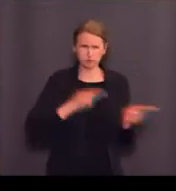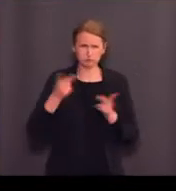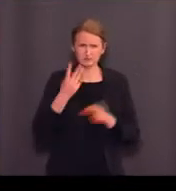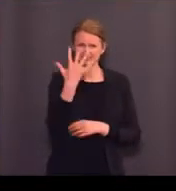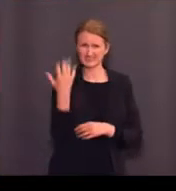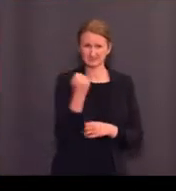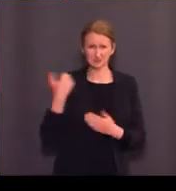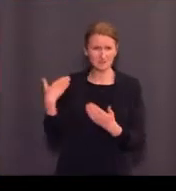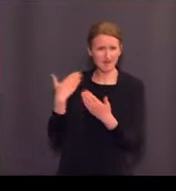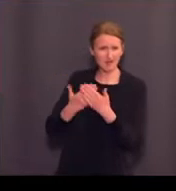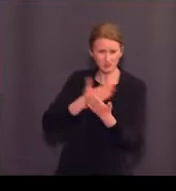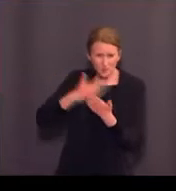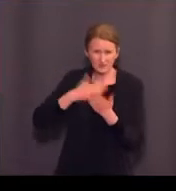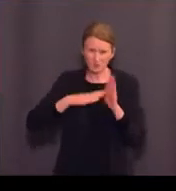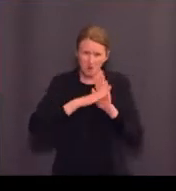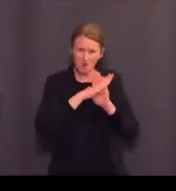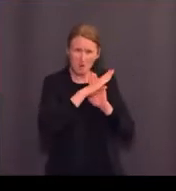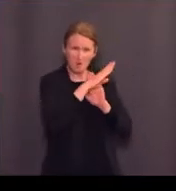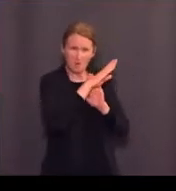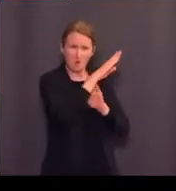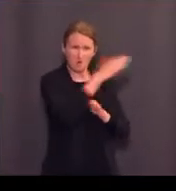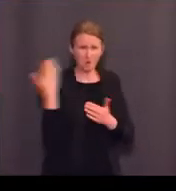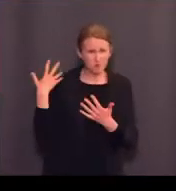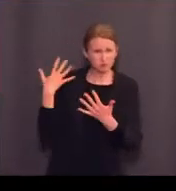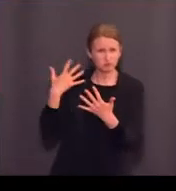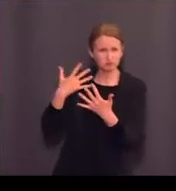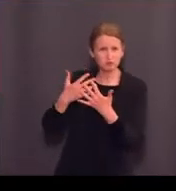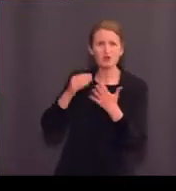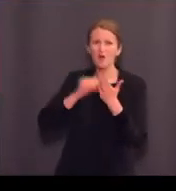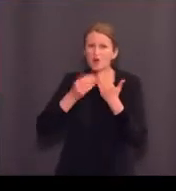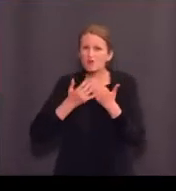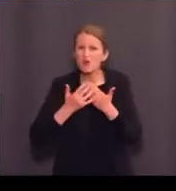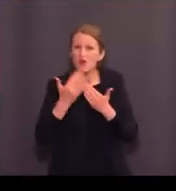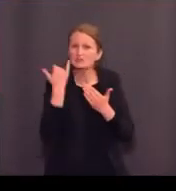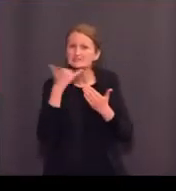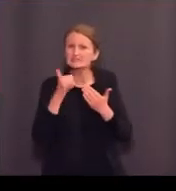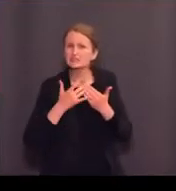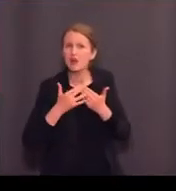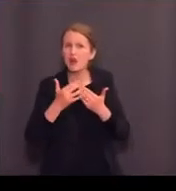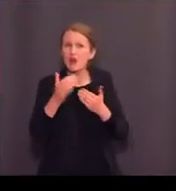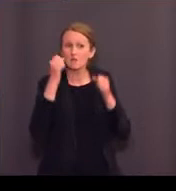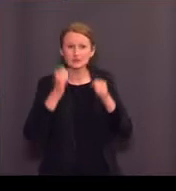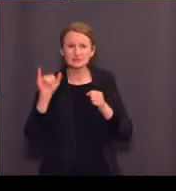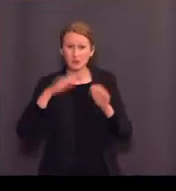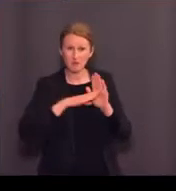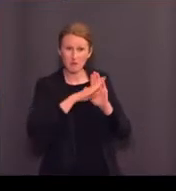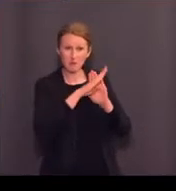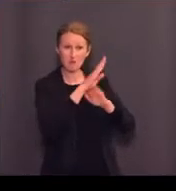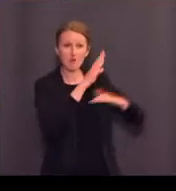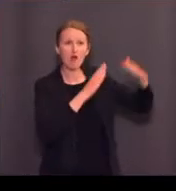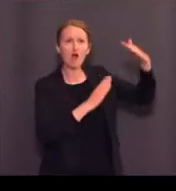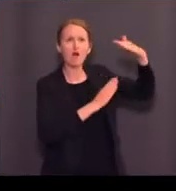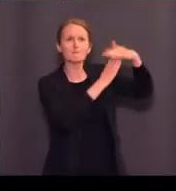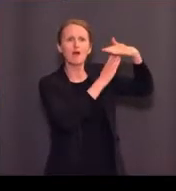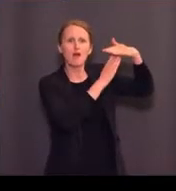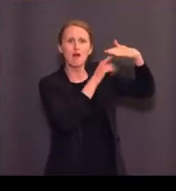on pourrait atteindre le fameux seuil de 1000 patients aux soins intensifs aux environs du 10 avril.